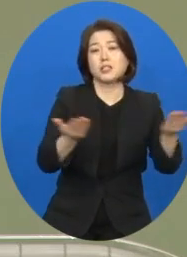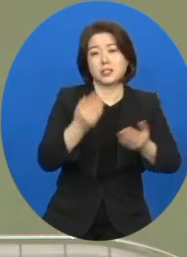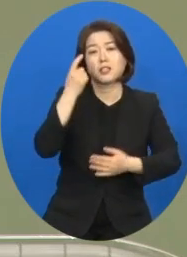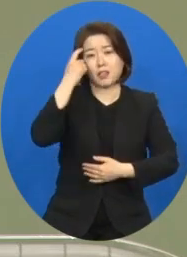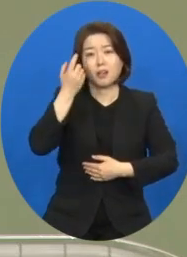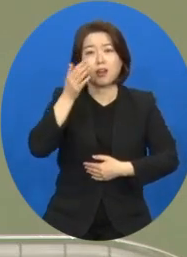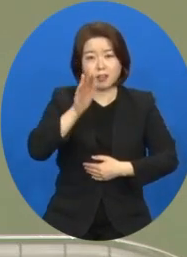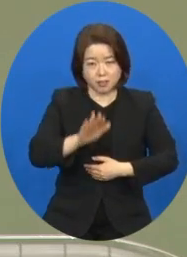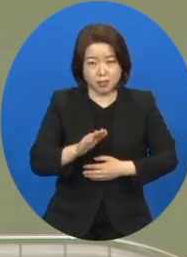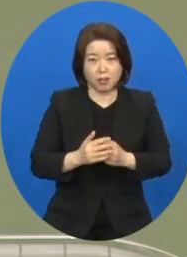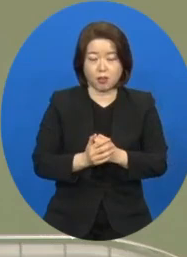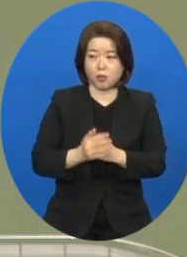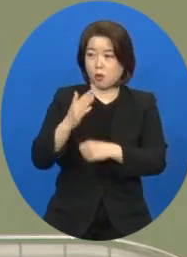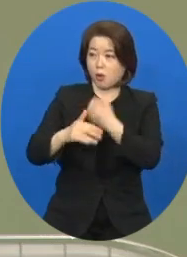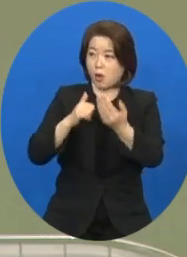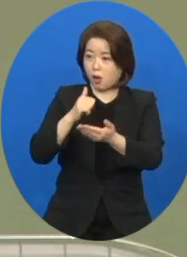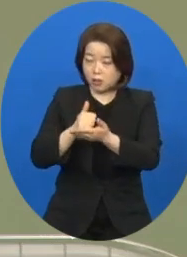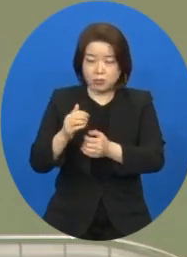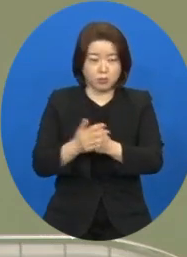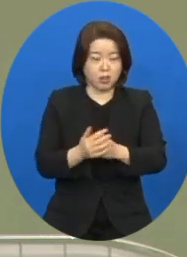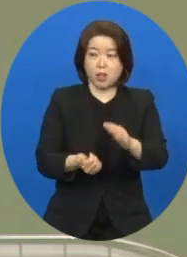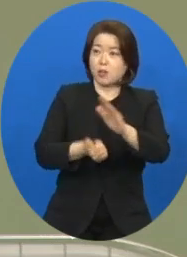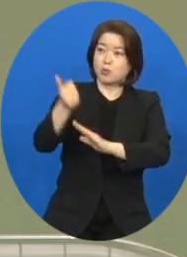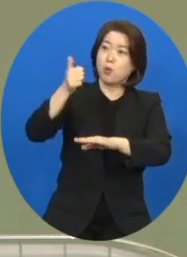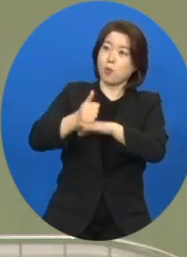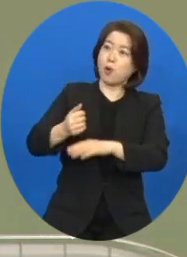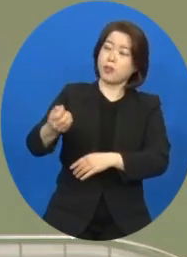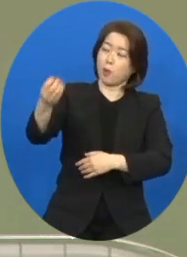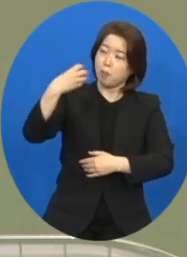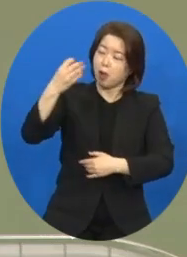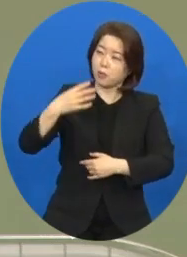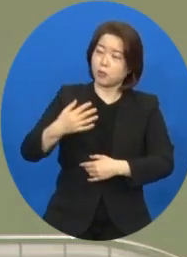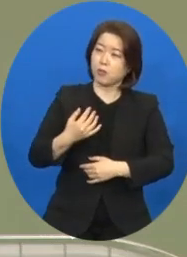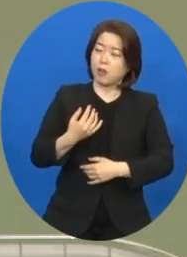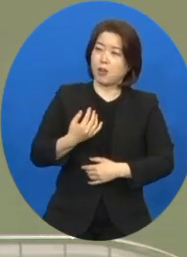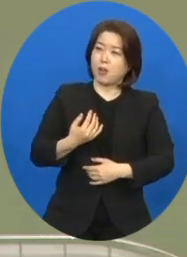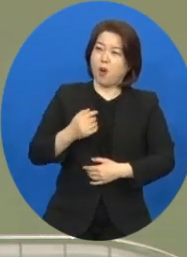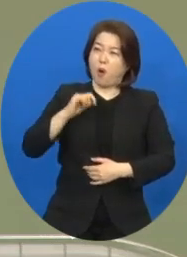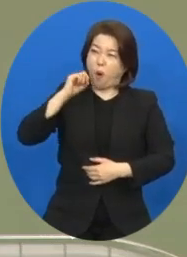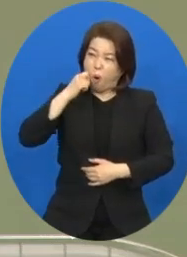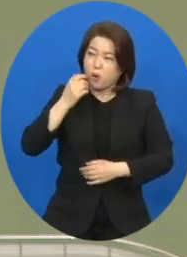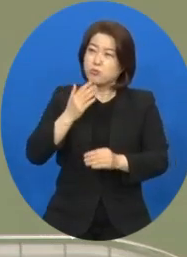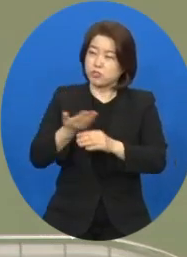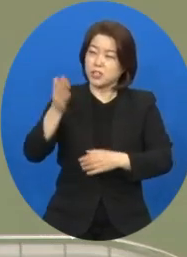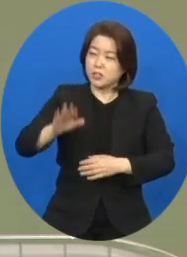드는데, 아, 성공할 거라고 해도 쉽지 않은데 실패할 거다.